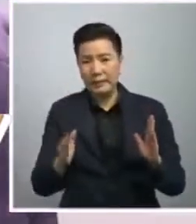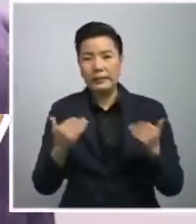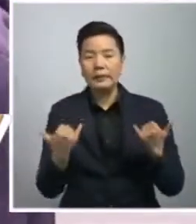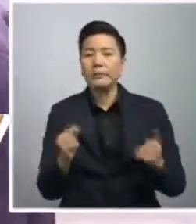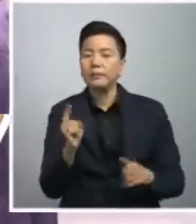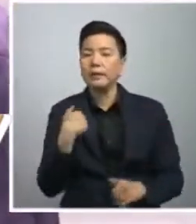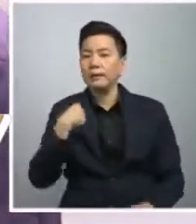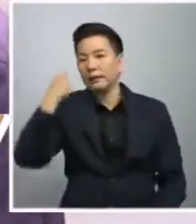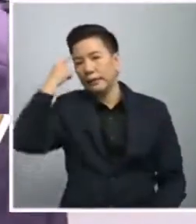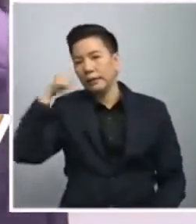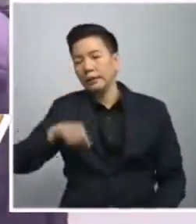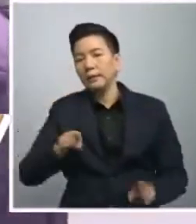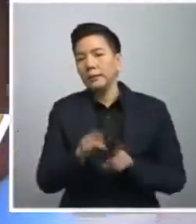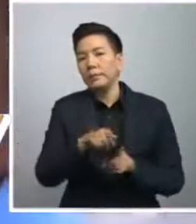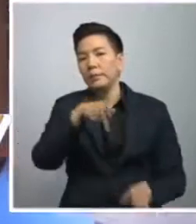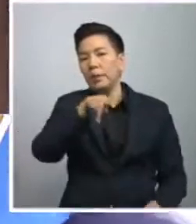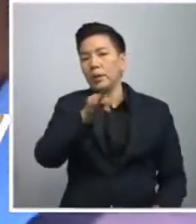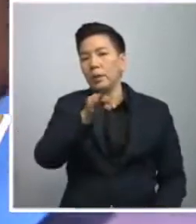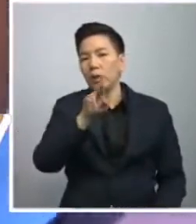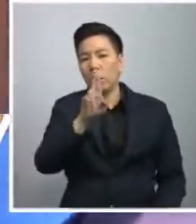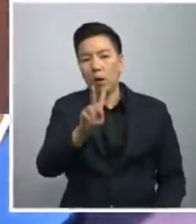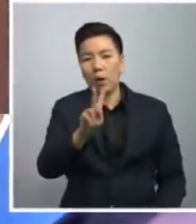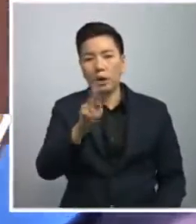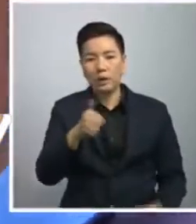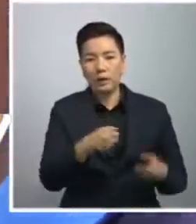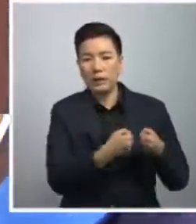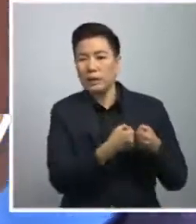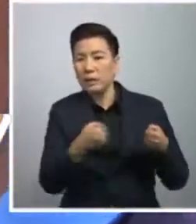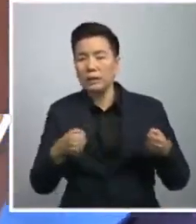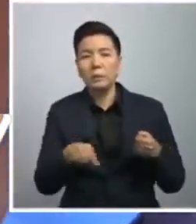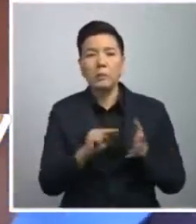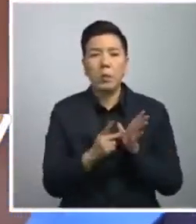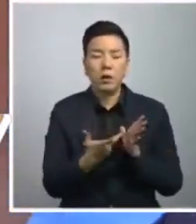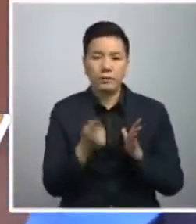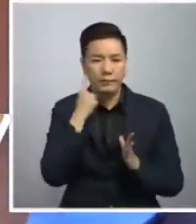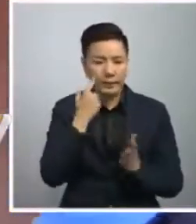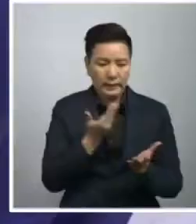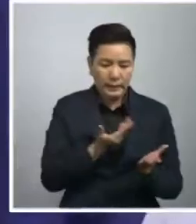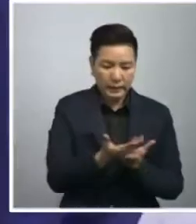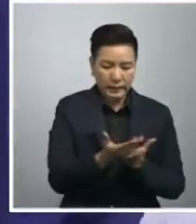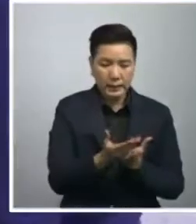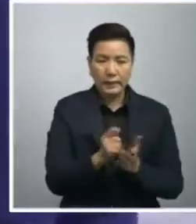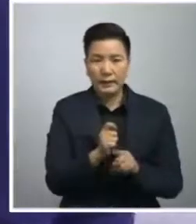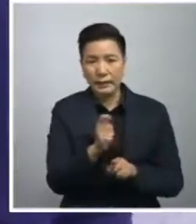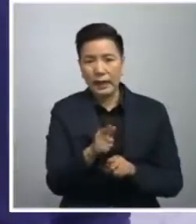ดังนั้นเจตนาของการคงพรก.ฉุกเฉินไว้ตนคิดว่านะครับจะเกี่ยวข้องกับการจัดซื้อจัดจ้างวิธีพิ